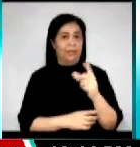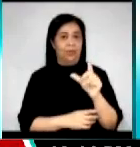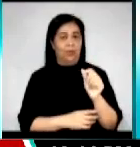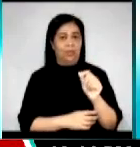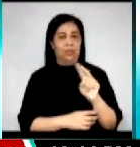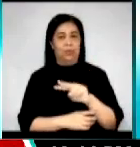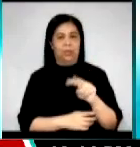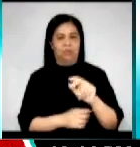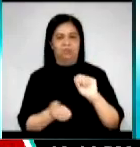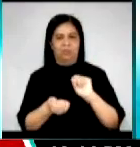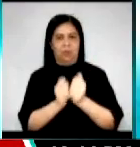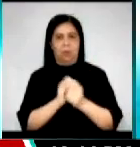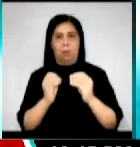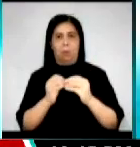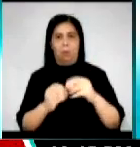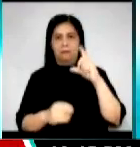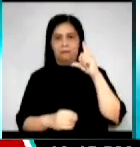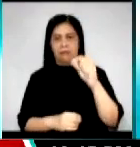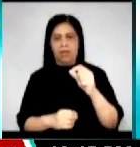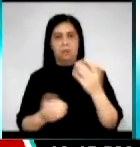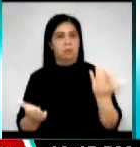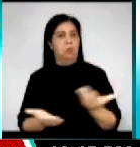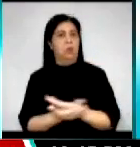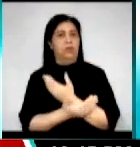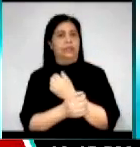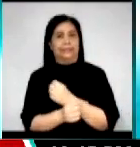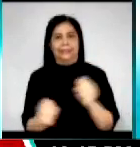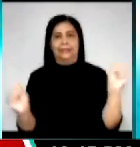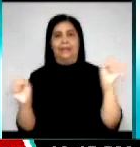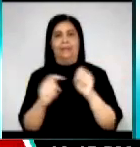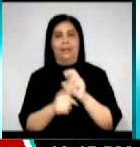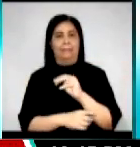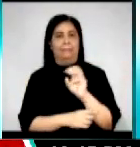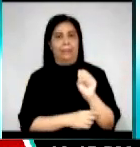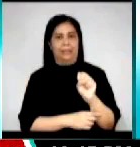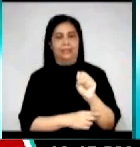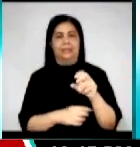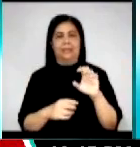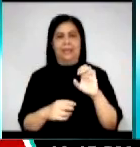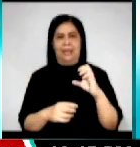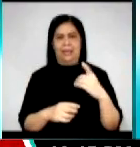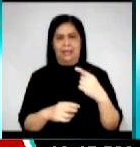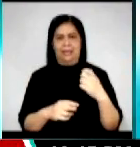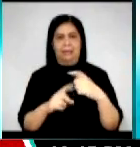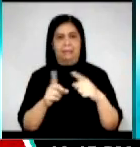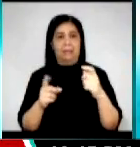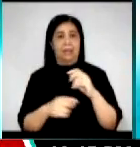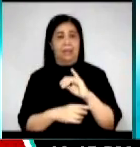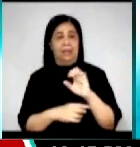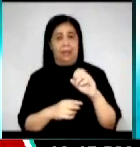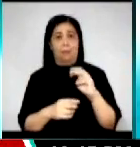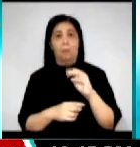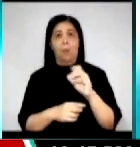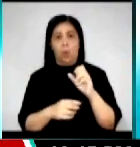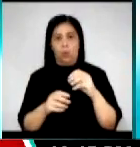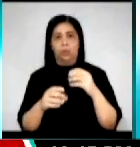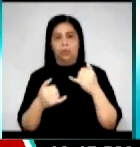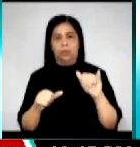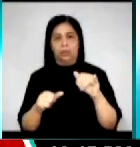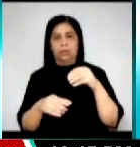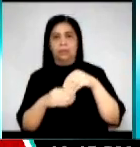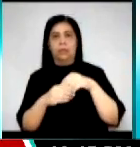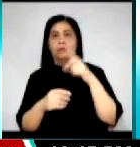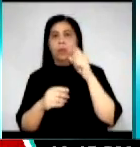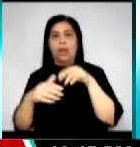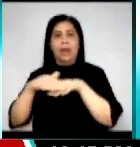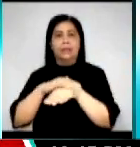mas mabilis, modern at secure na Microsoft Edge. Pero may Internet Explorer mode o IE mode naman ito para ma-access pa rin